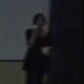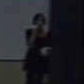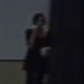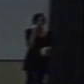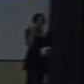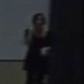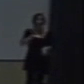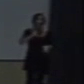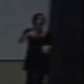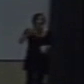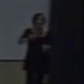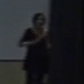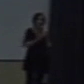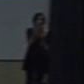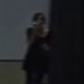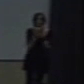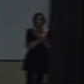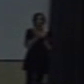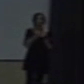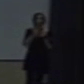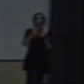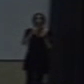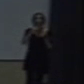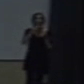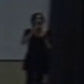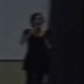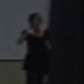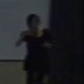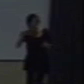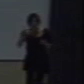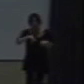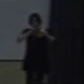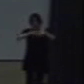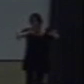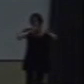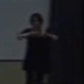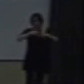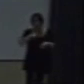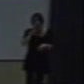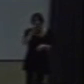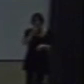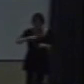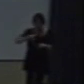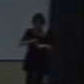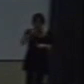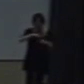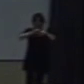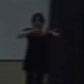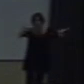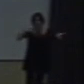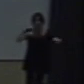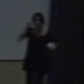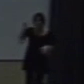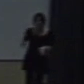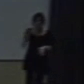Times, Guardian, tot això darrere, gràcies a que ràpidament això ho va trobar, en 24 hores va trobar que ningú l'havia conegut